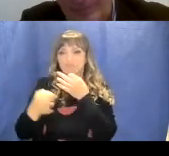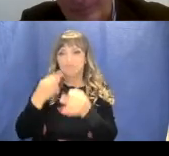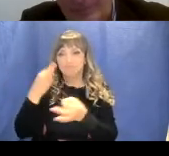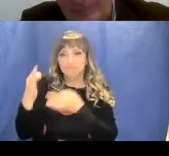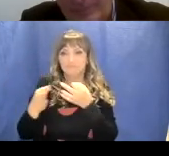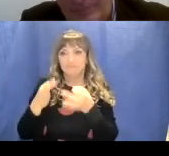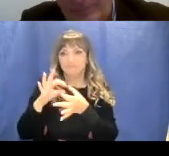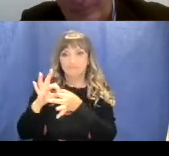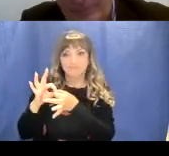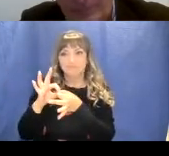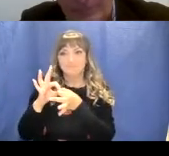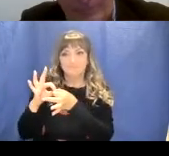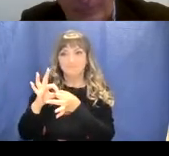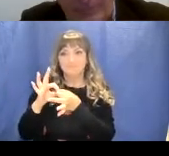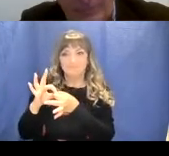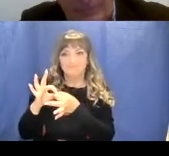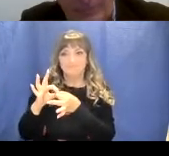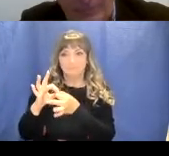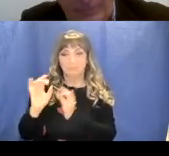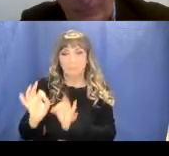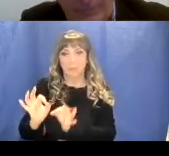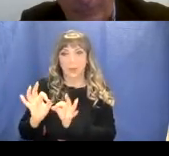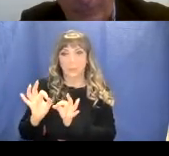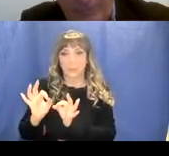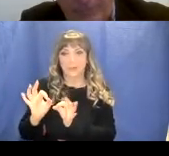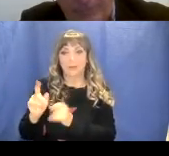esaustivamente e accuratamente